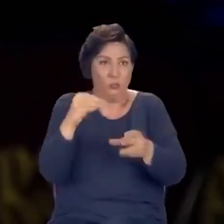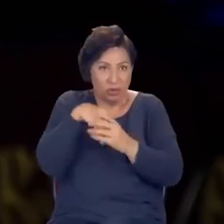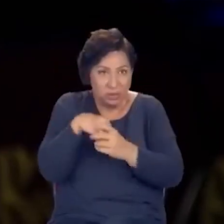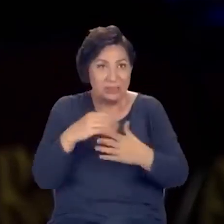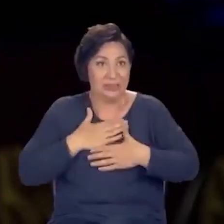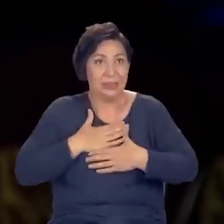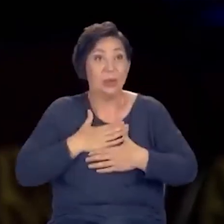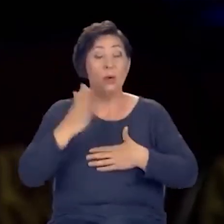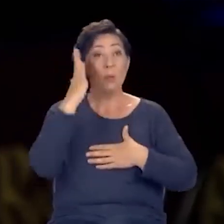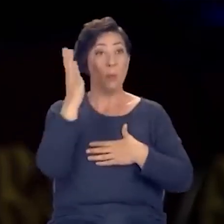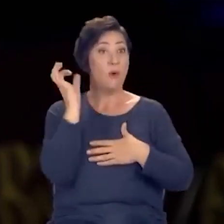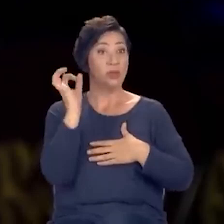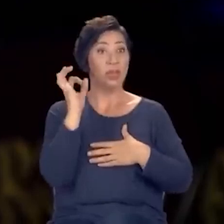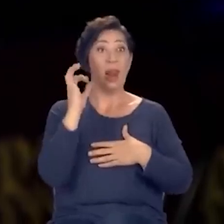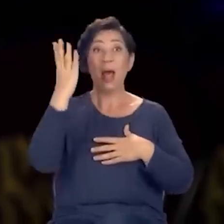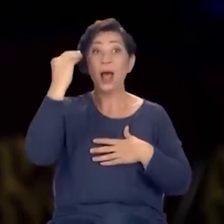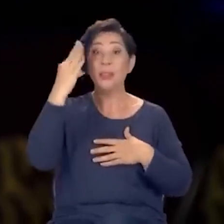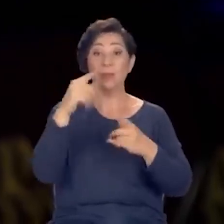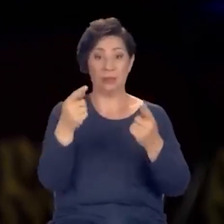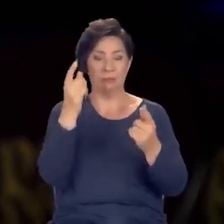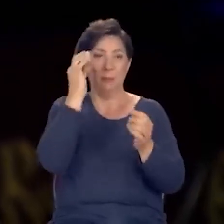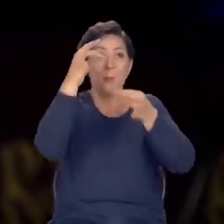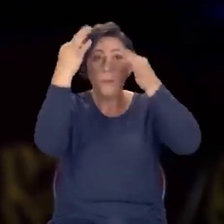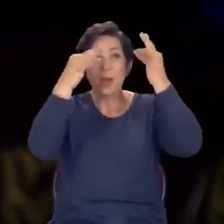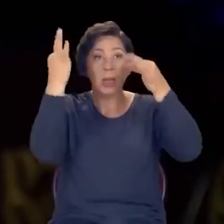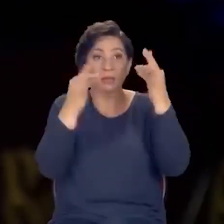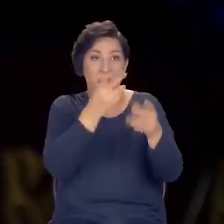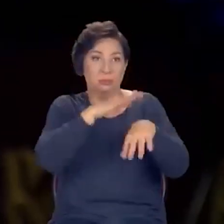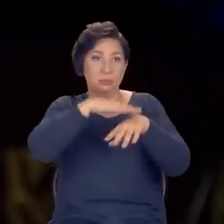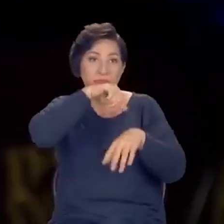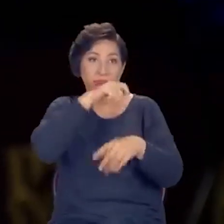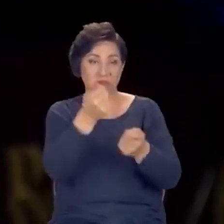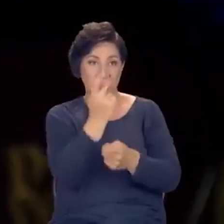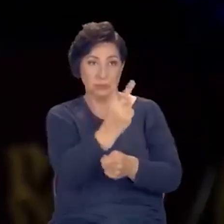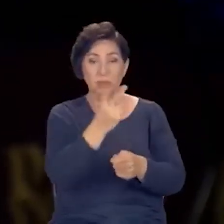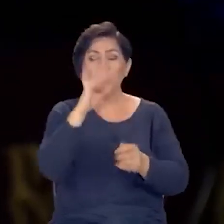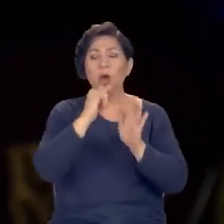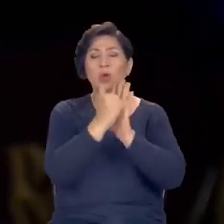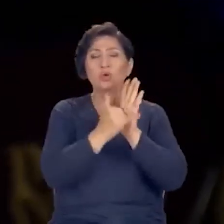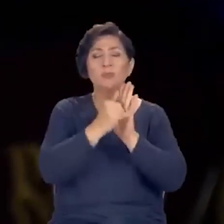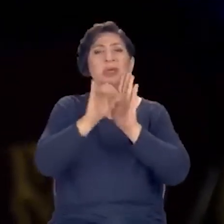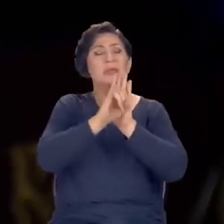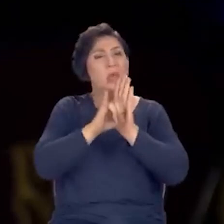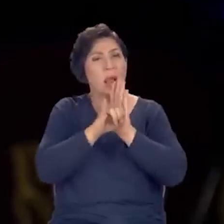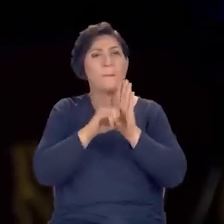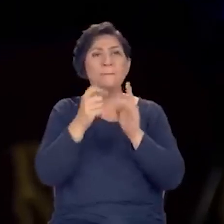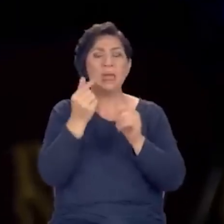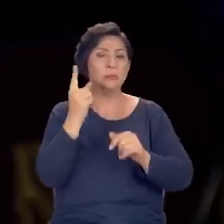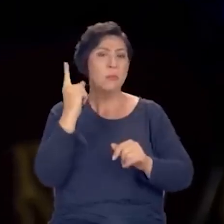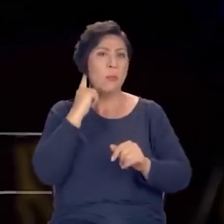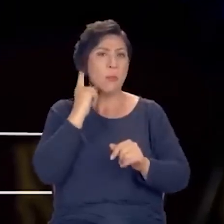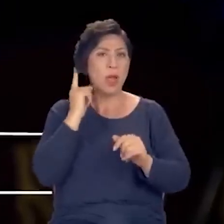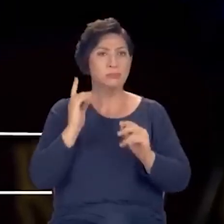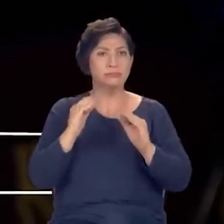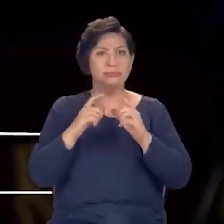ve böyle profesyonel anlamda bu işi yaptığım için aslında bir süre sonra YouTube, Instagram ve bu iş biraz